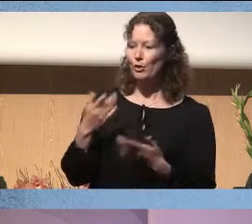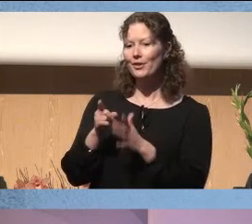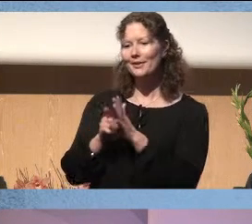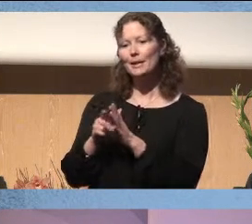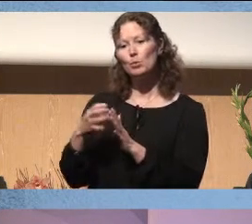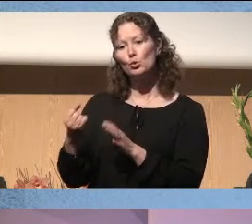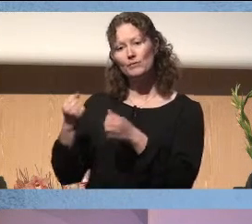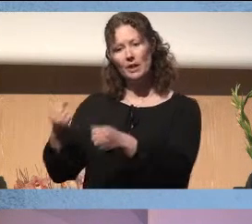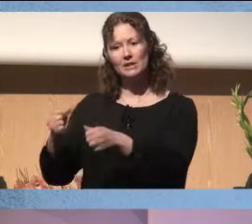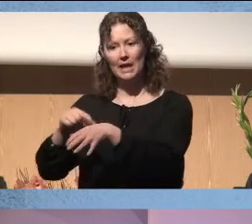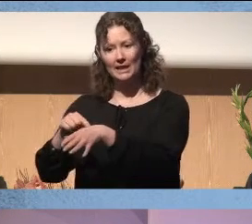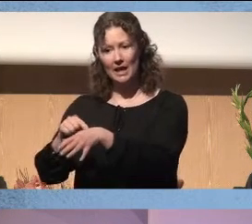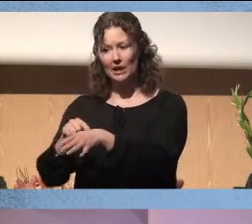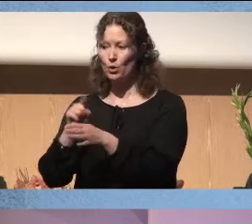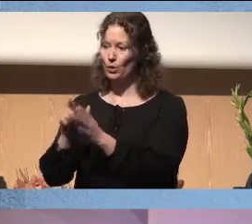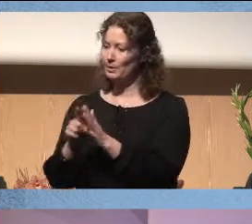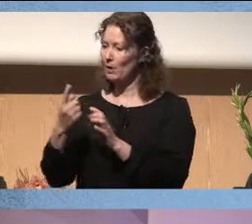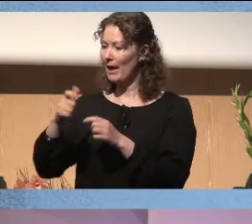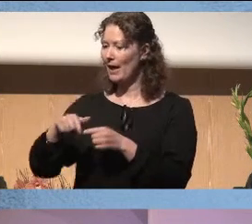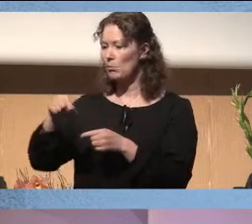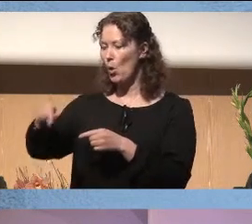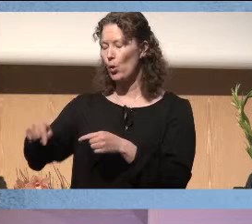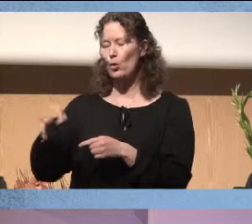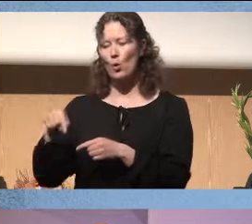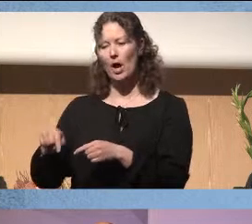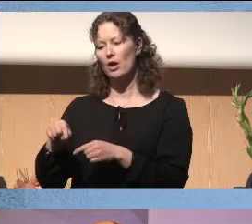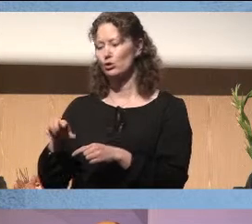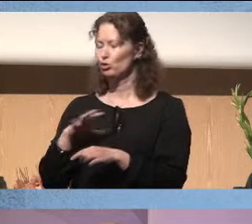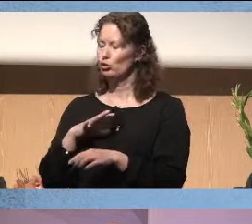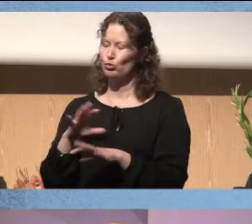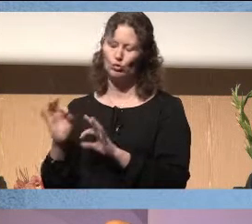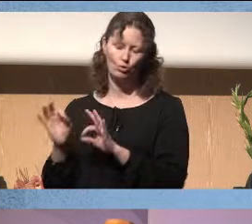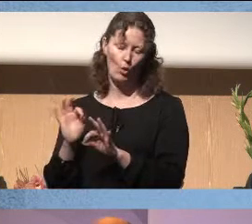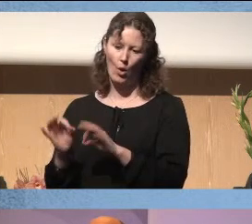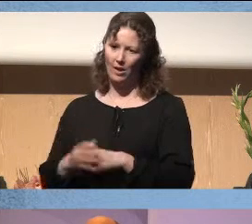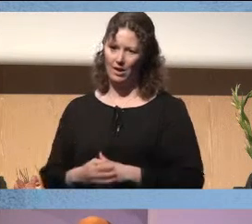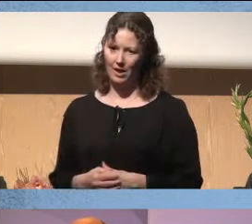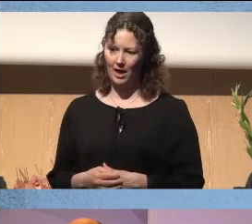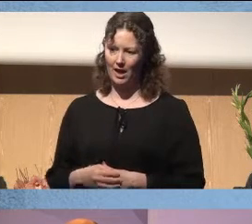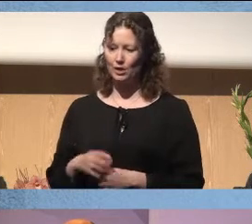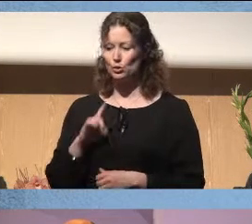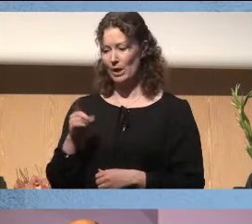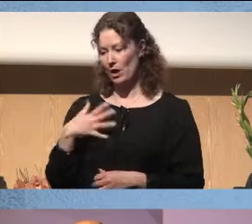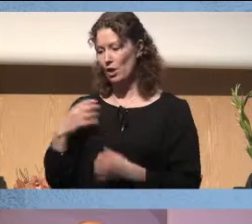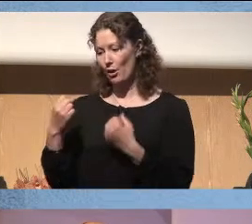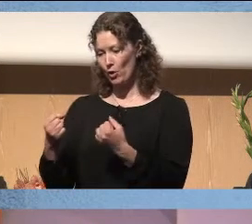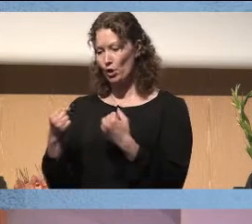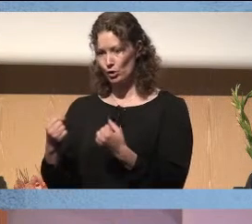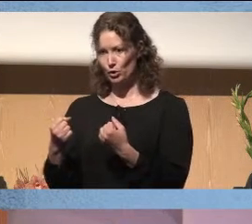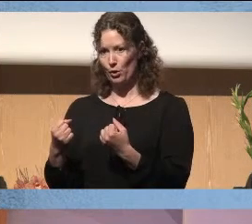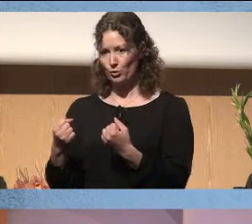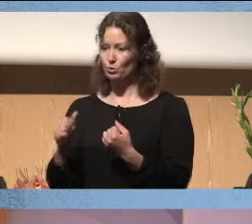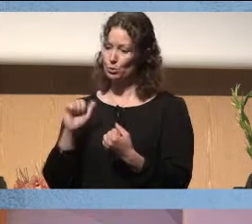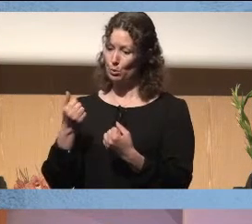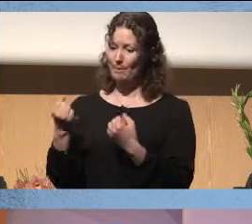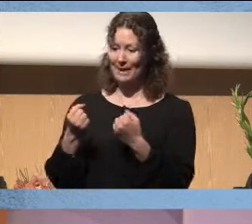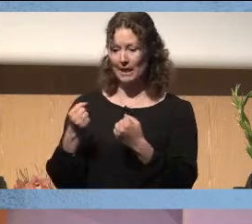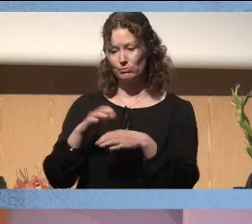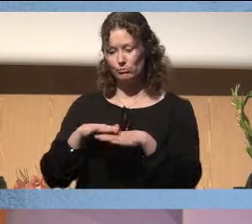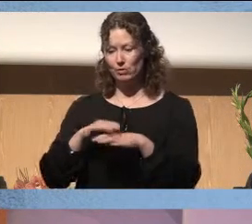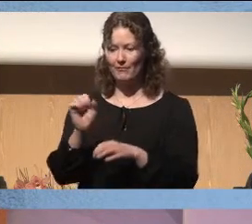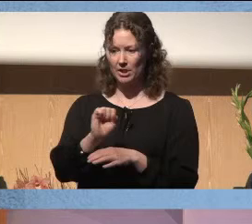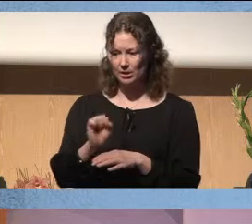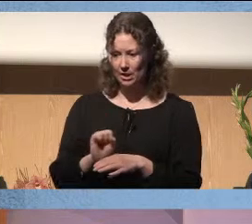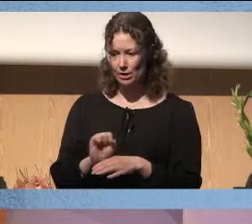fastlegen. Den timen er om en måned, han synes det er strålende. Og så lenge han hadde førerkort, så skulle bilen vaskes.